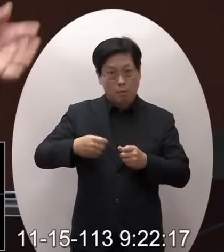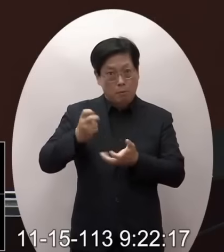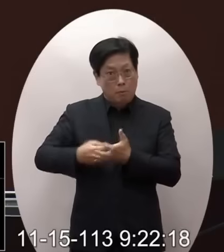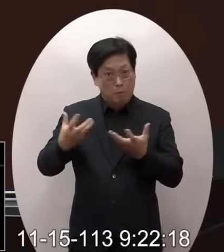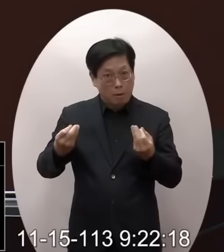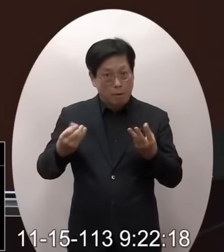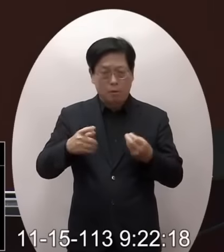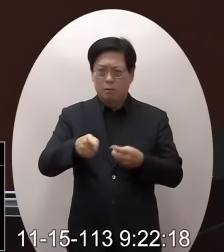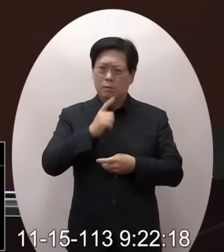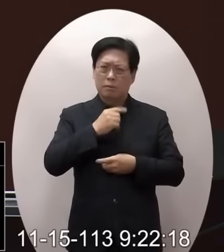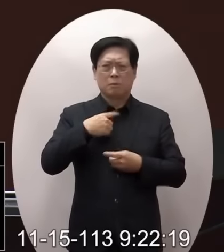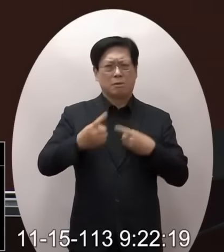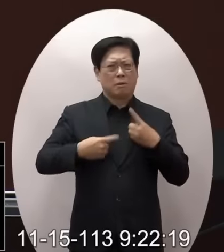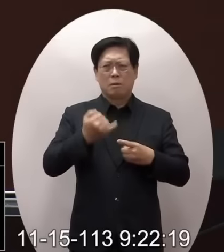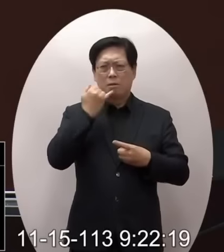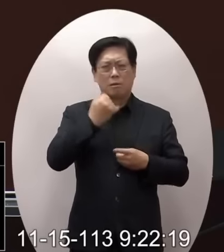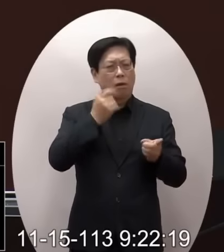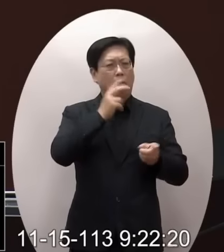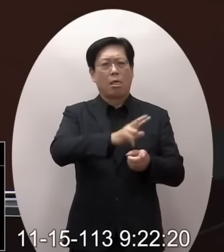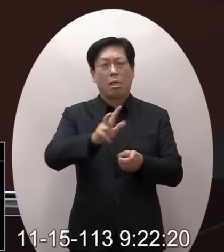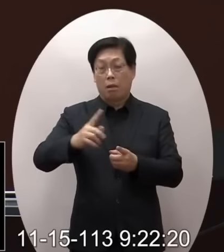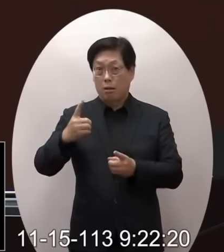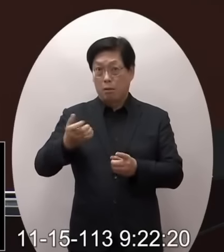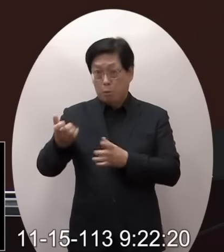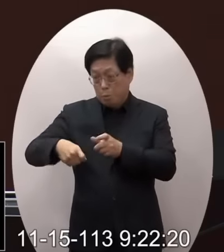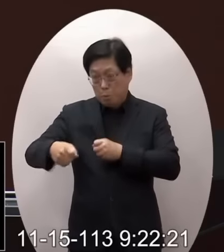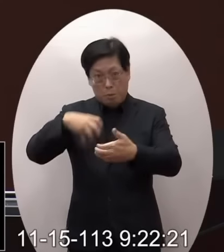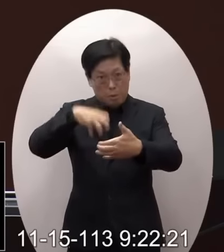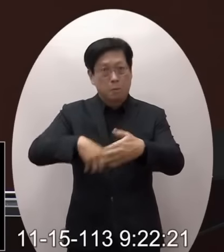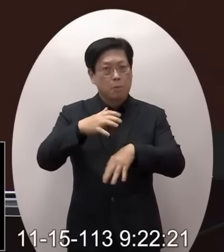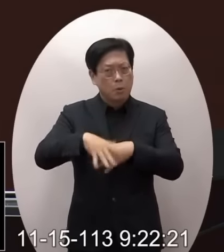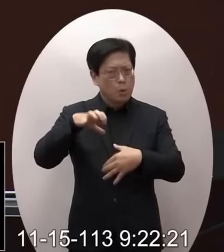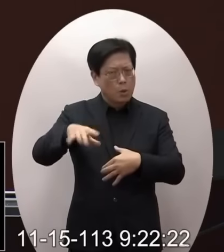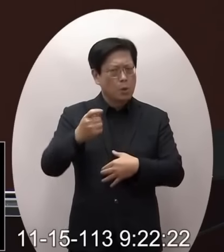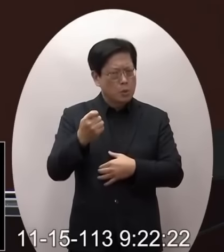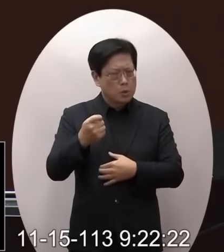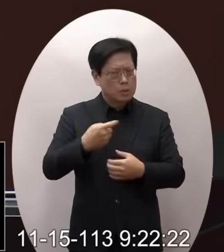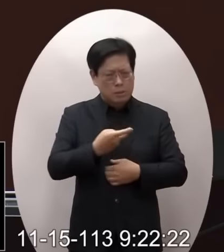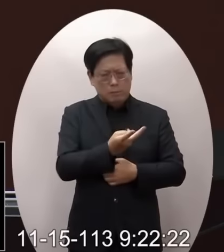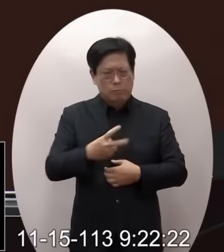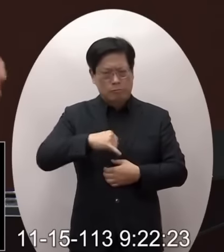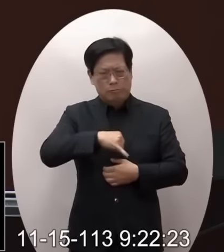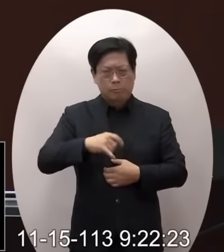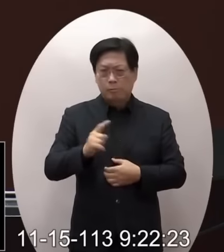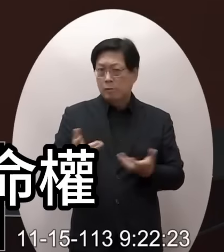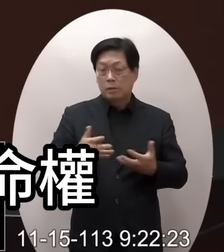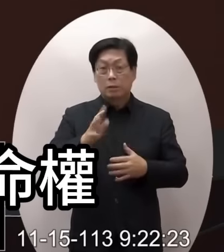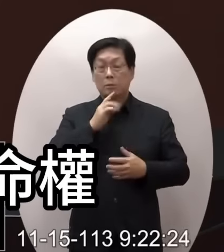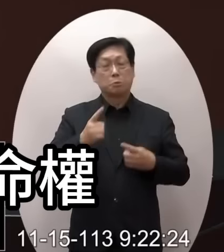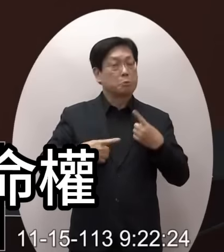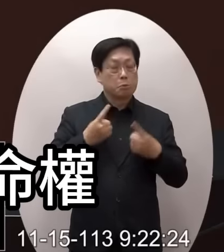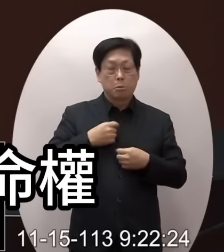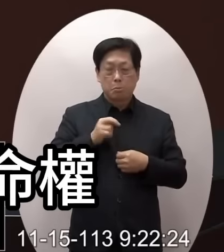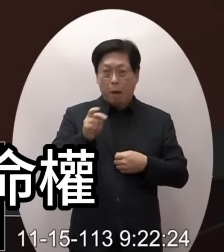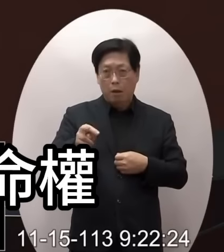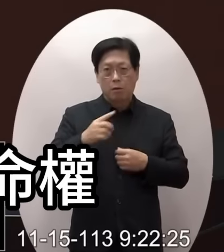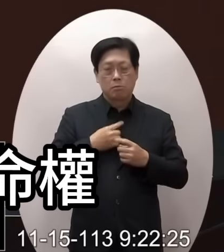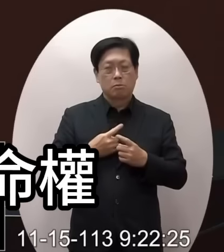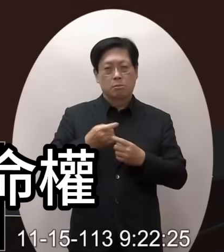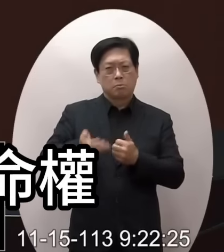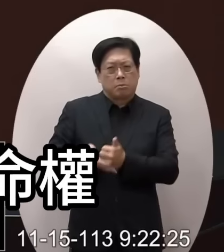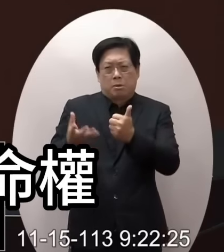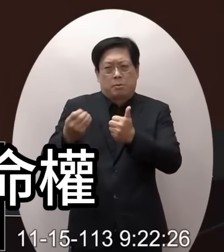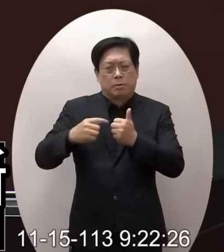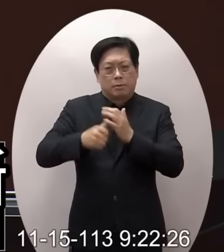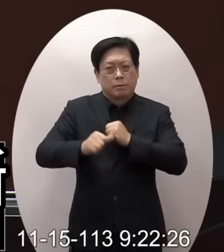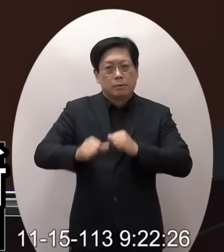生命于无物。你预谋杀人，很多时候内部还潜藏了双方的恩怨，但是随机杀人是一点都不尊重他人的生